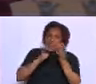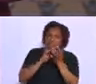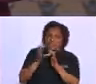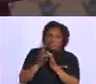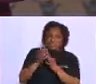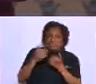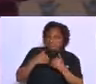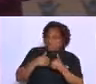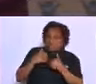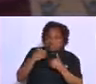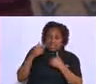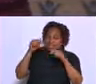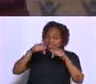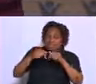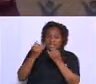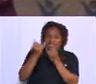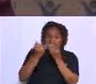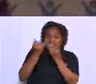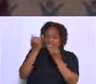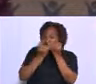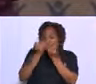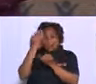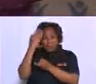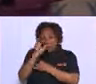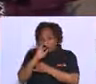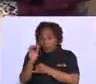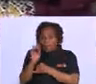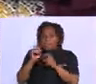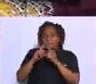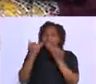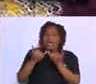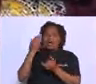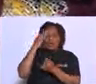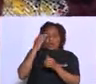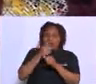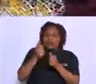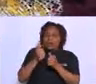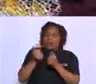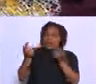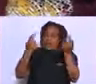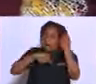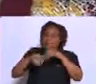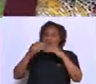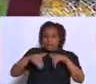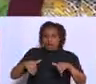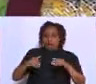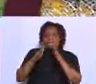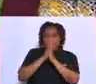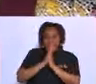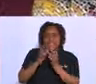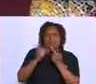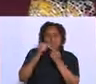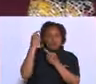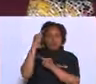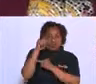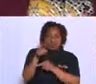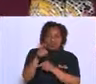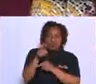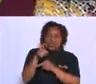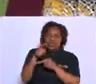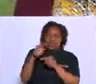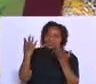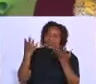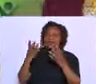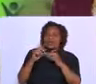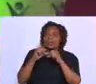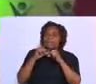hii Sabato, lakini nimeijua sasa. Na wewe njoo hapa mbele, kuna maombi maalum kwa ajili yako. Mchungaji yuko tayari